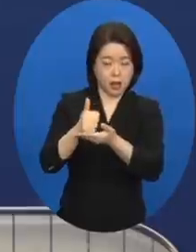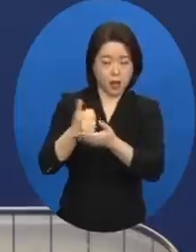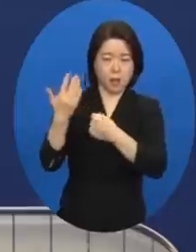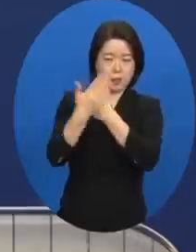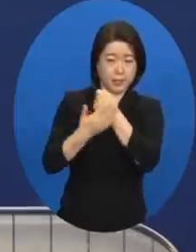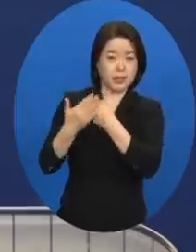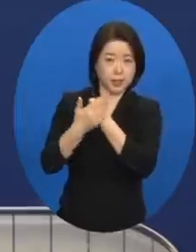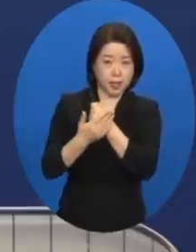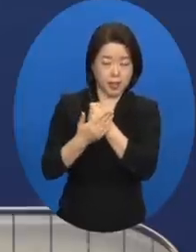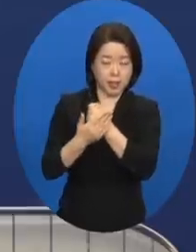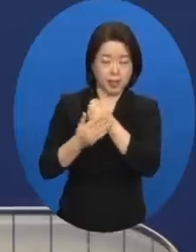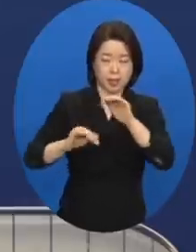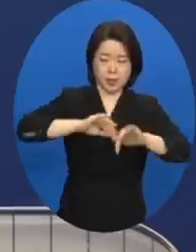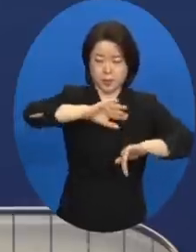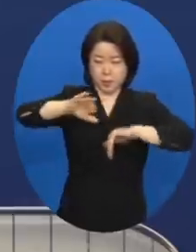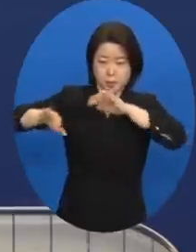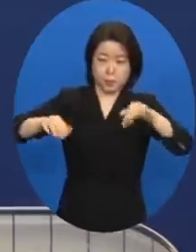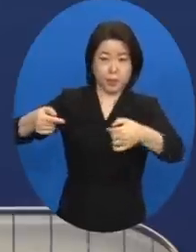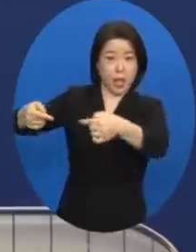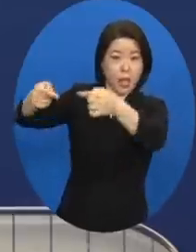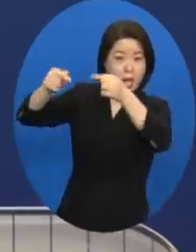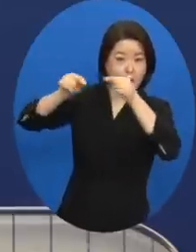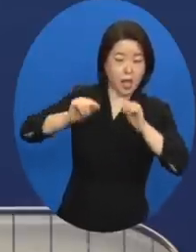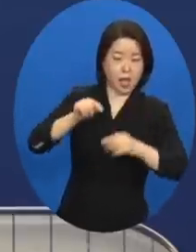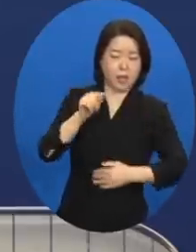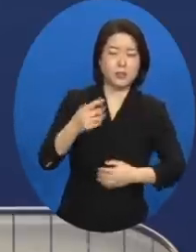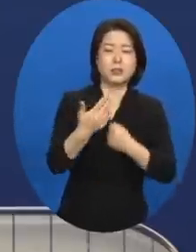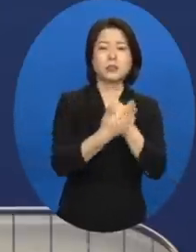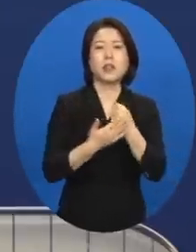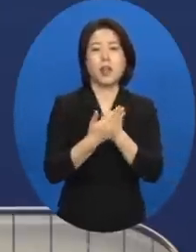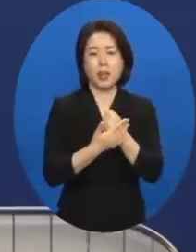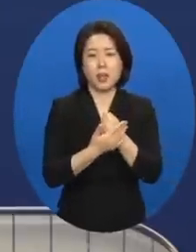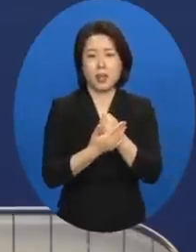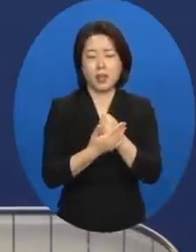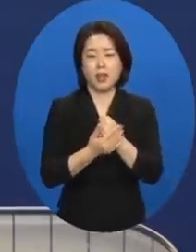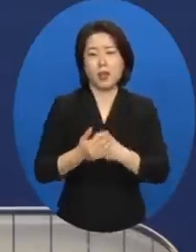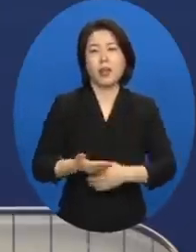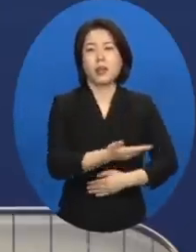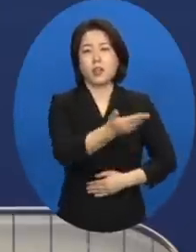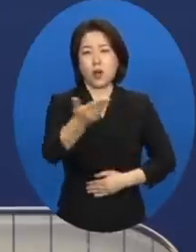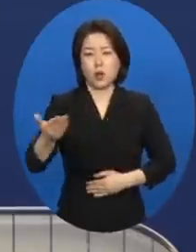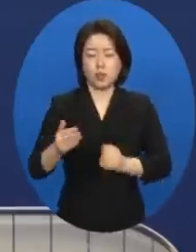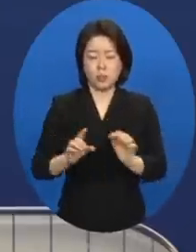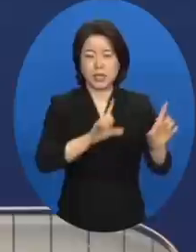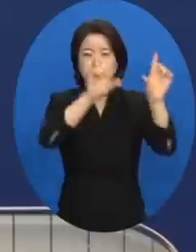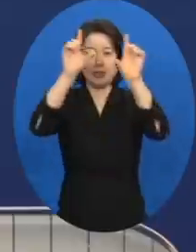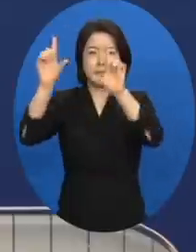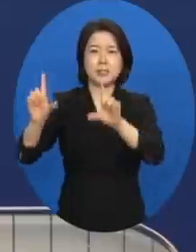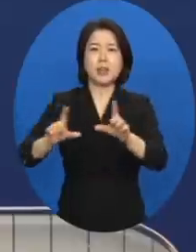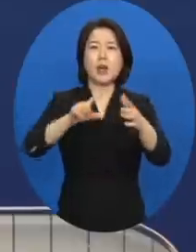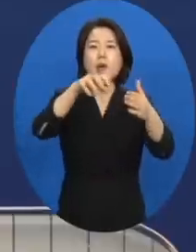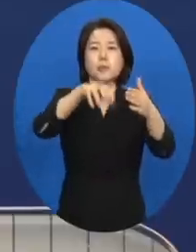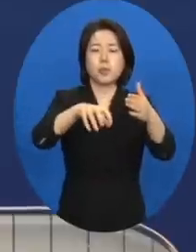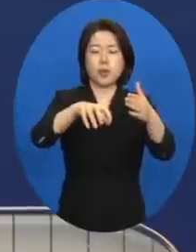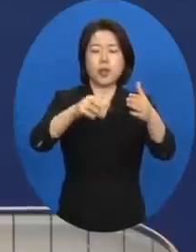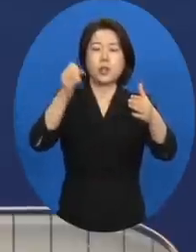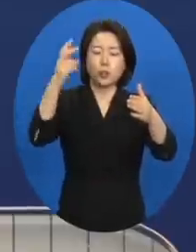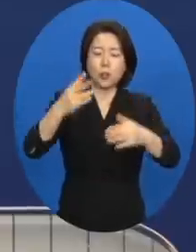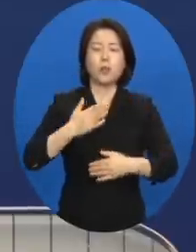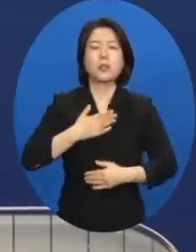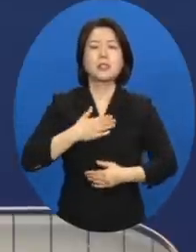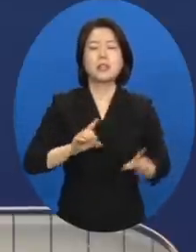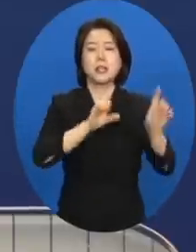은혜로 개입하시는 그 은혜가 여러분의 삶에 그리고 저의